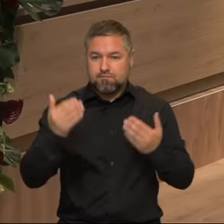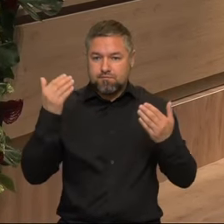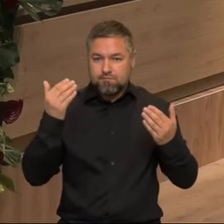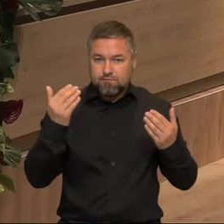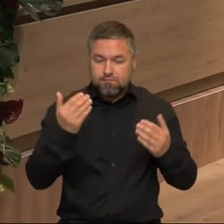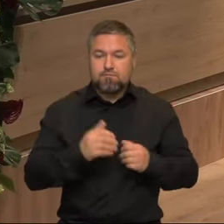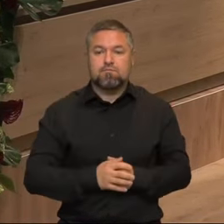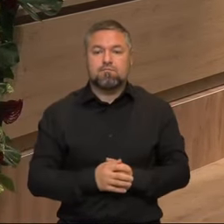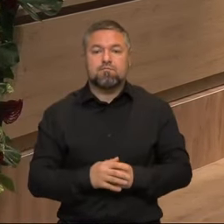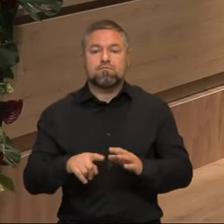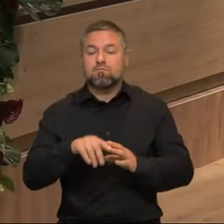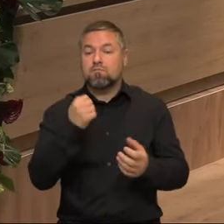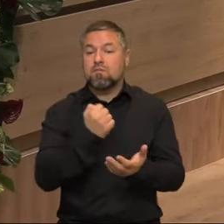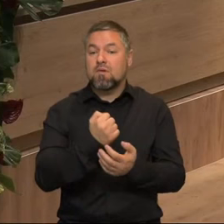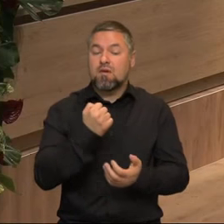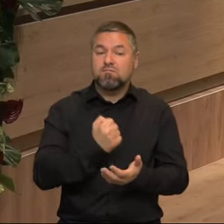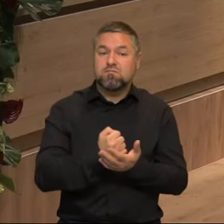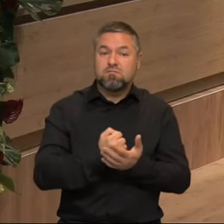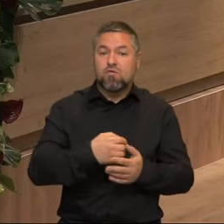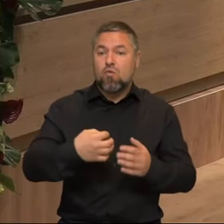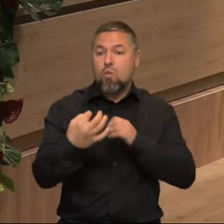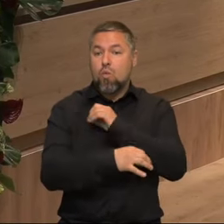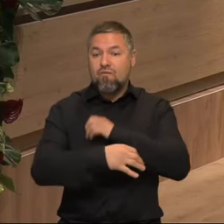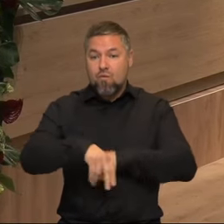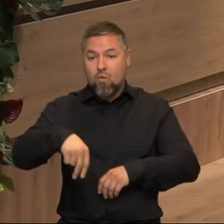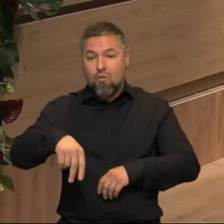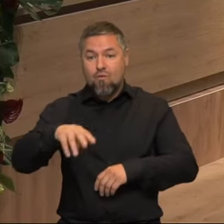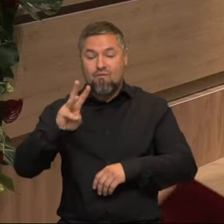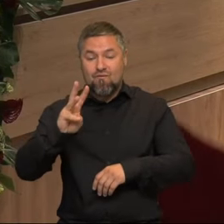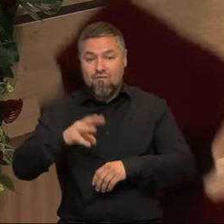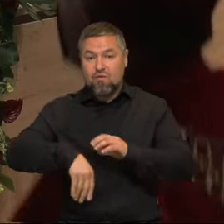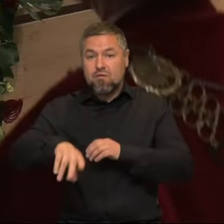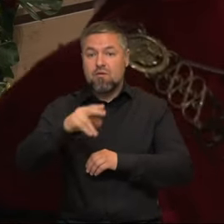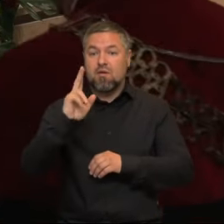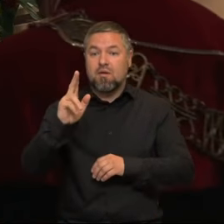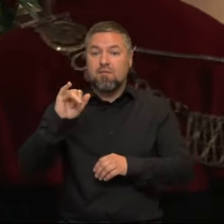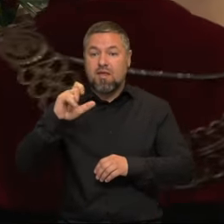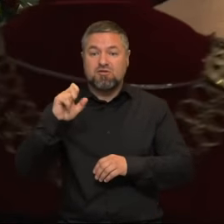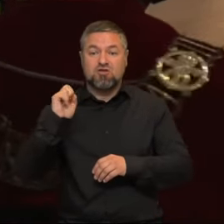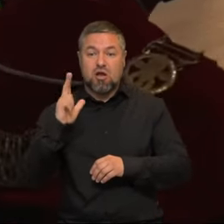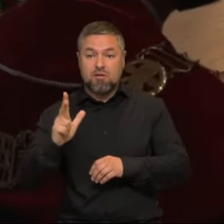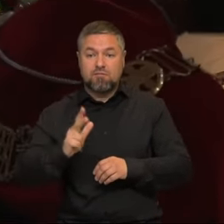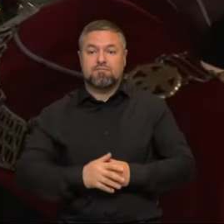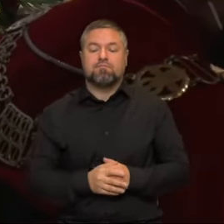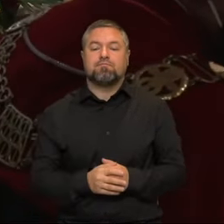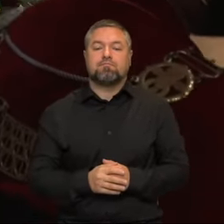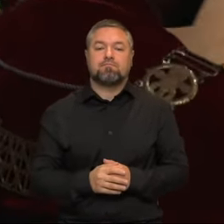Witam prorektora do spraw nauki Uniwersytetu Łódzkiego, pana profesora Zbigniewa Kmieciaka.